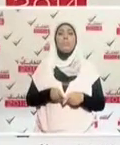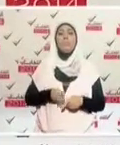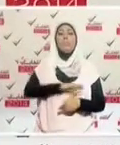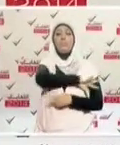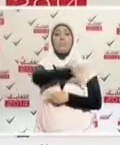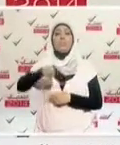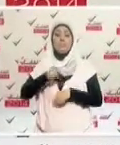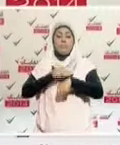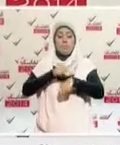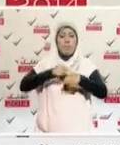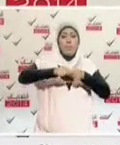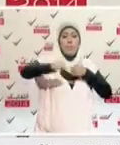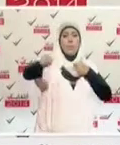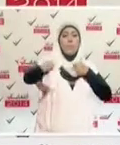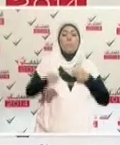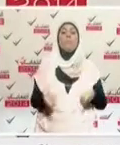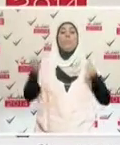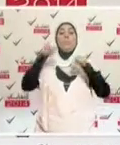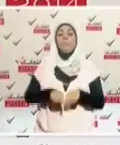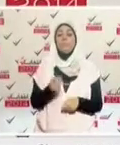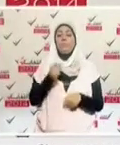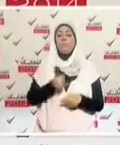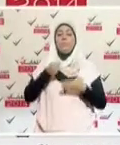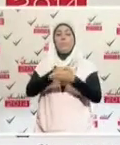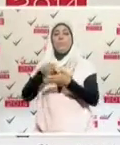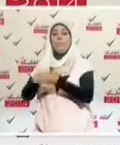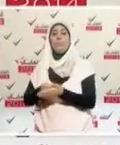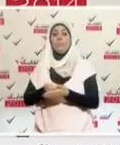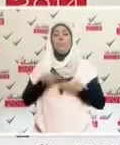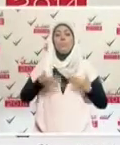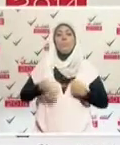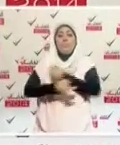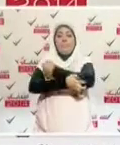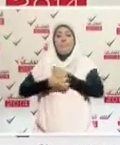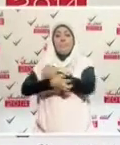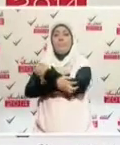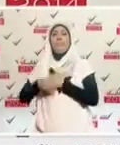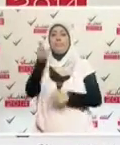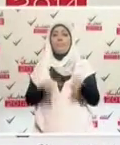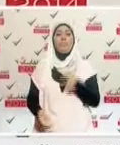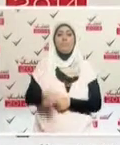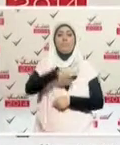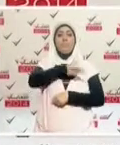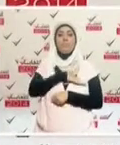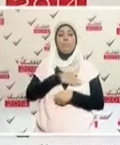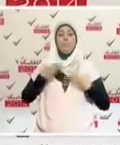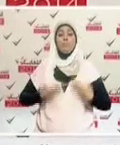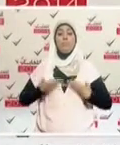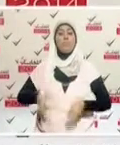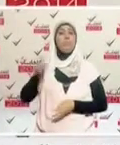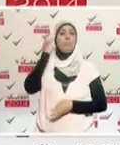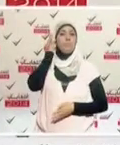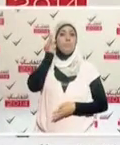يلزم وقت طويل وبرشا فلوس، وتونس فقره السراق ربي يتولاهم. القصرنية في الوقت الحالي